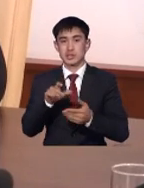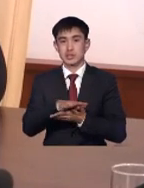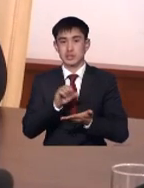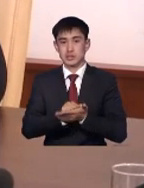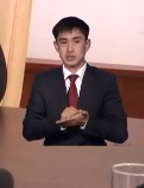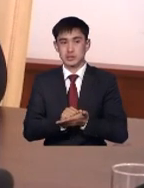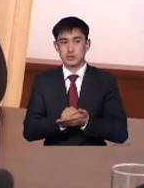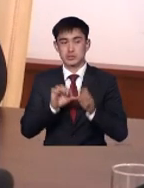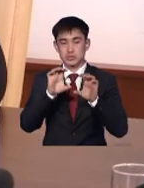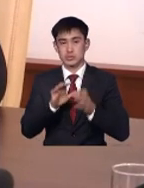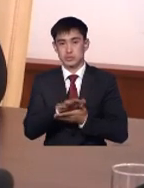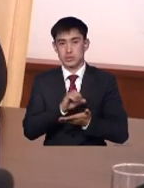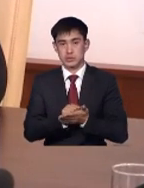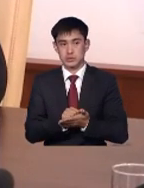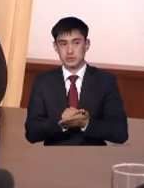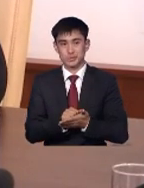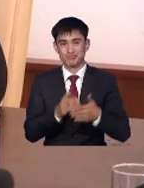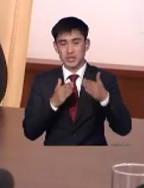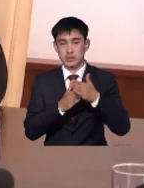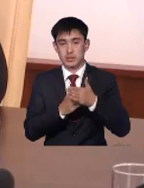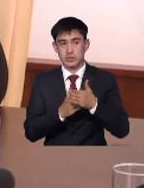теріс қылық белгілерінің болмауы.